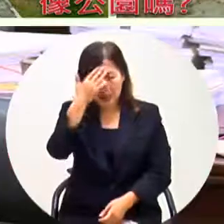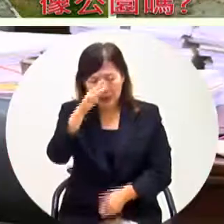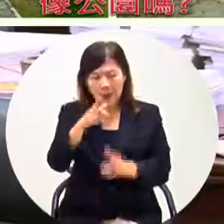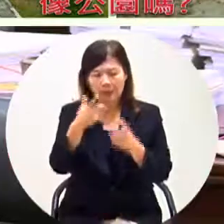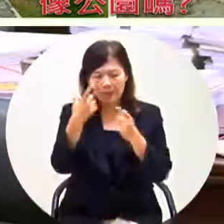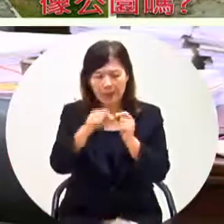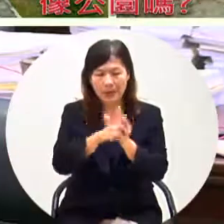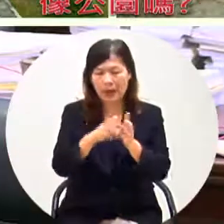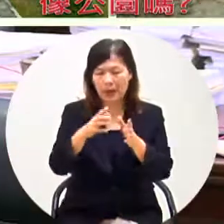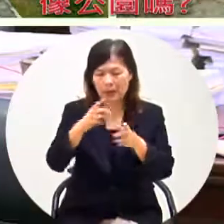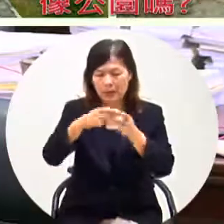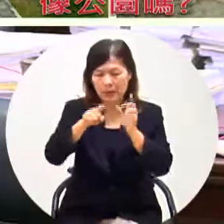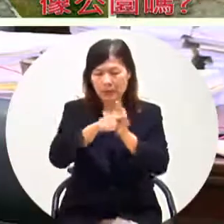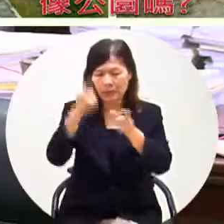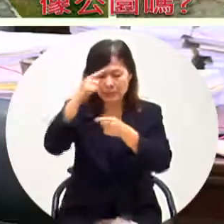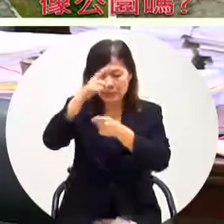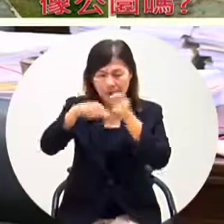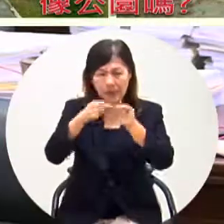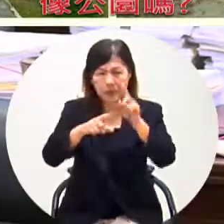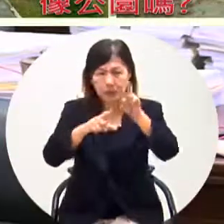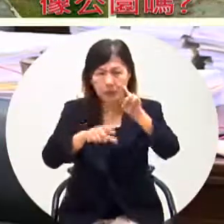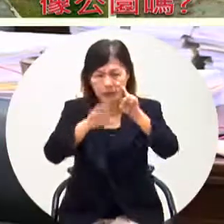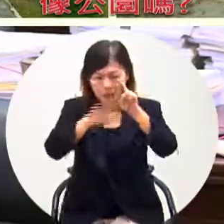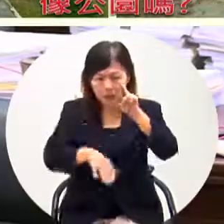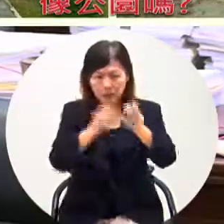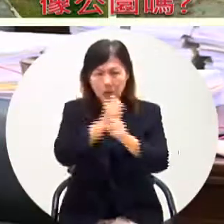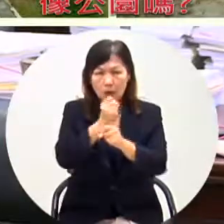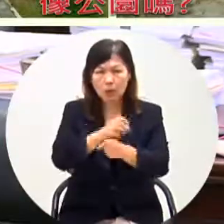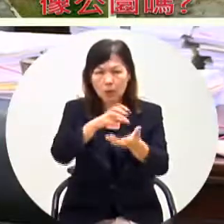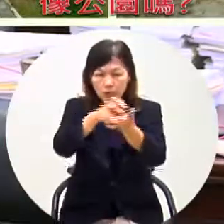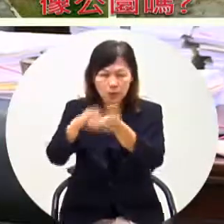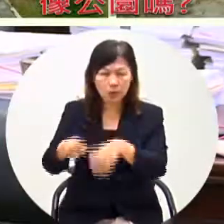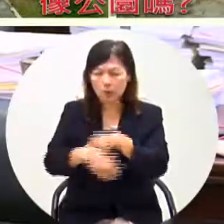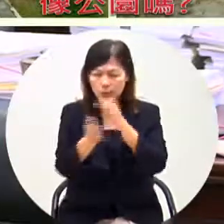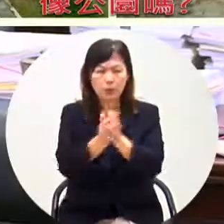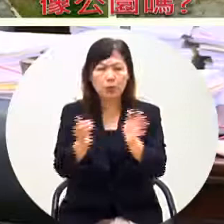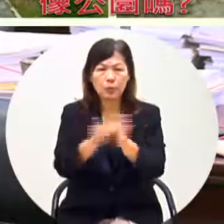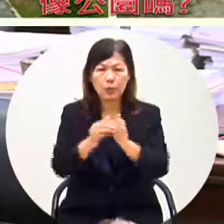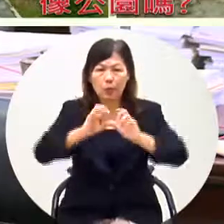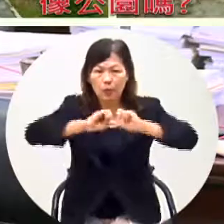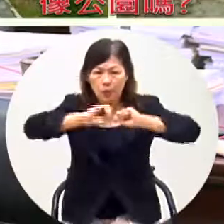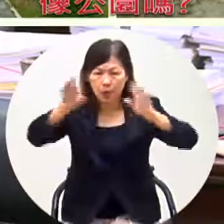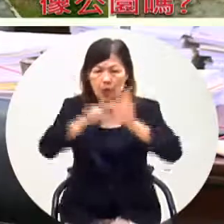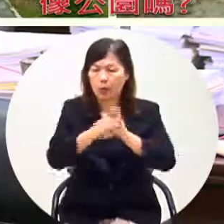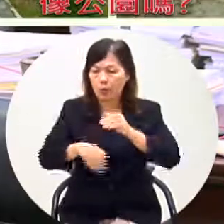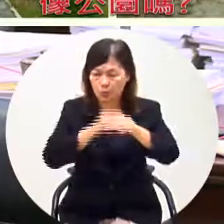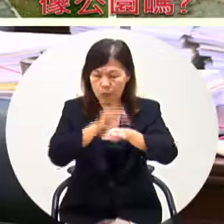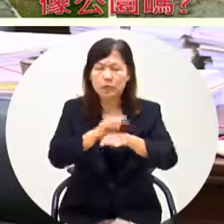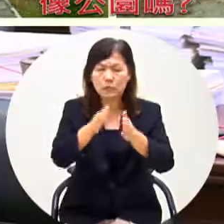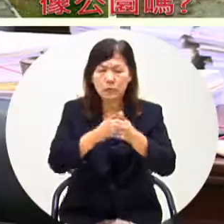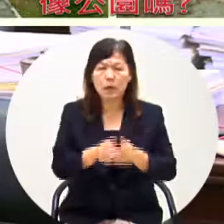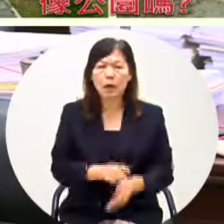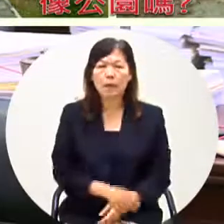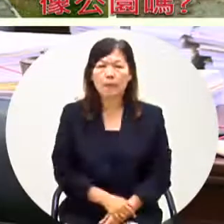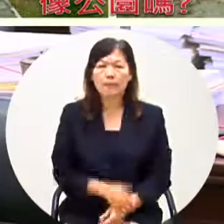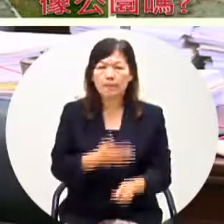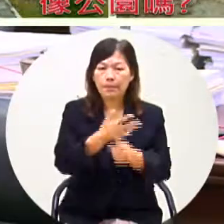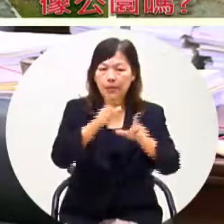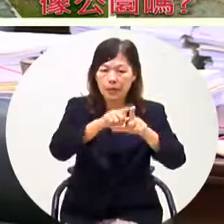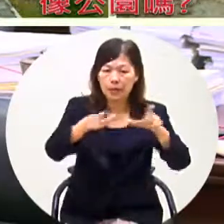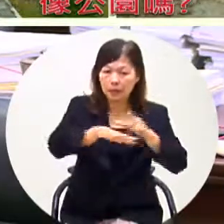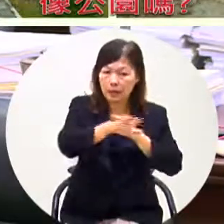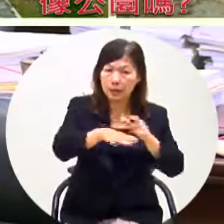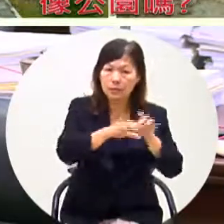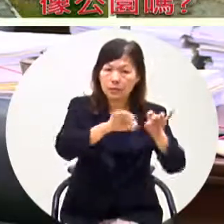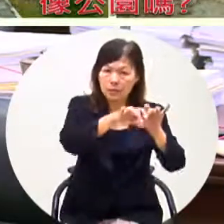啊，这些的作业都要整个，包括公告都要整个要完成，让我们大社的地方真的可以。建构一个小而